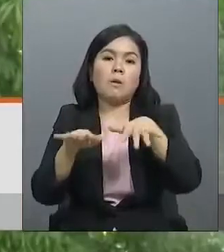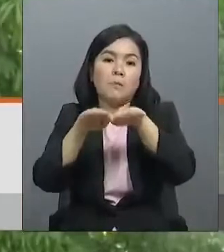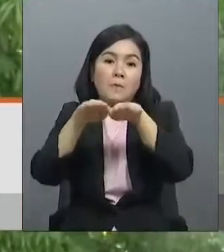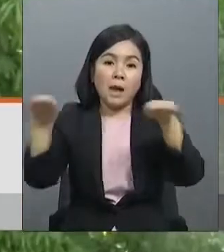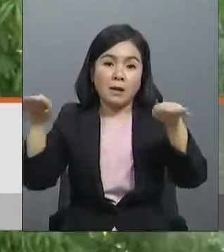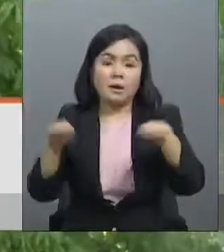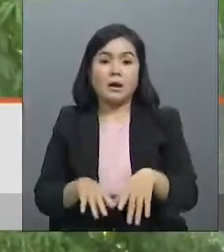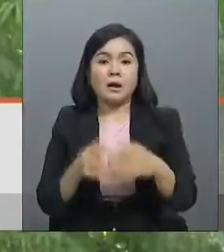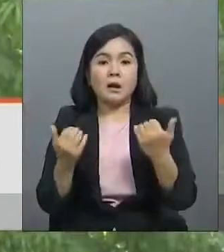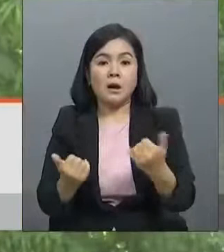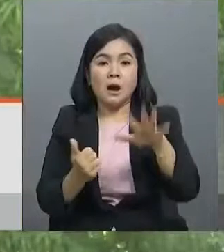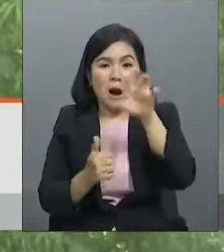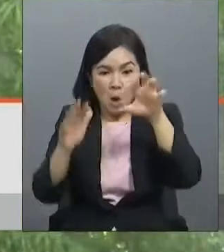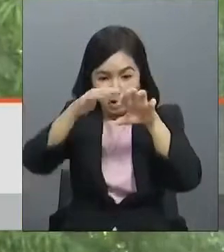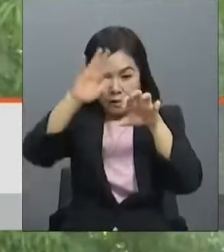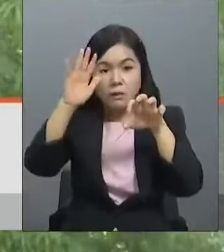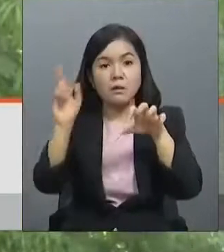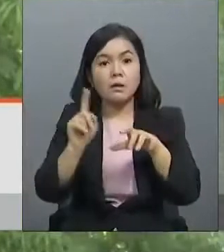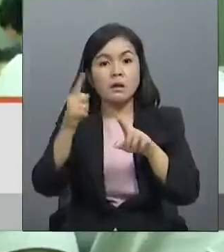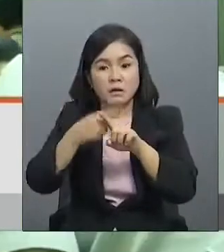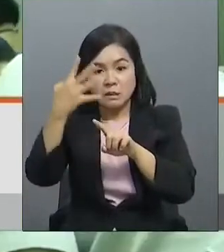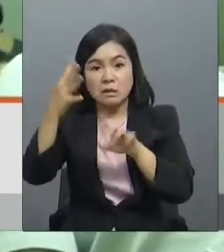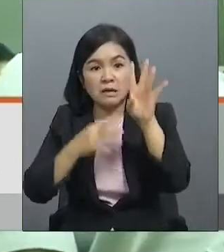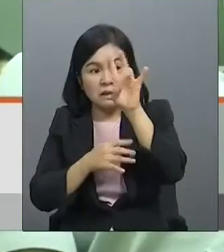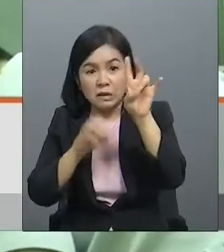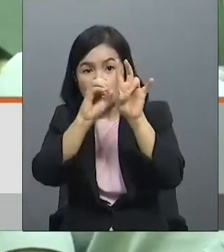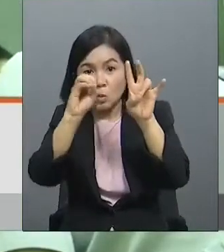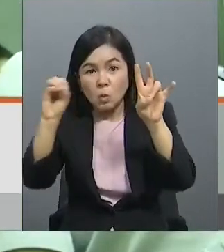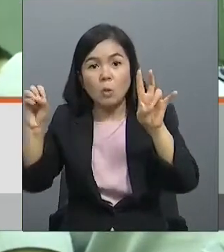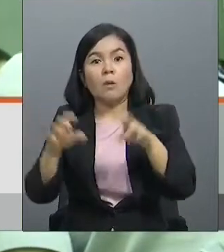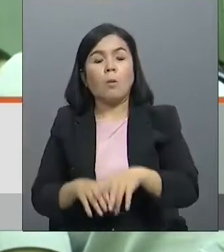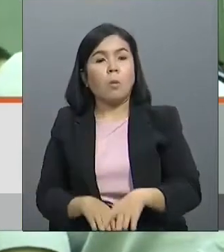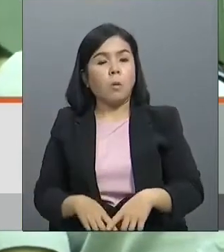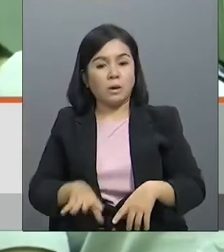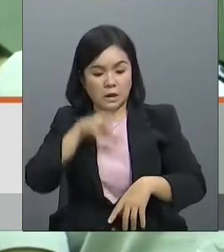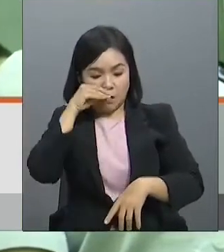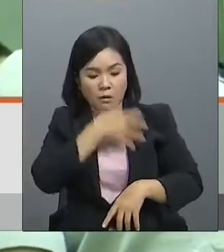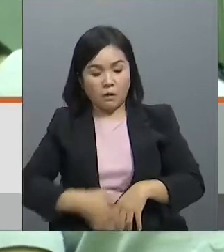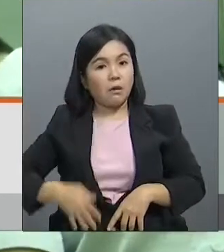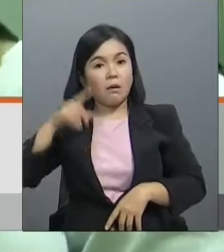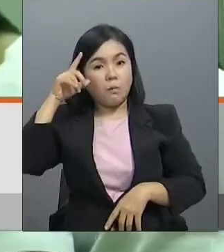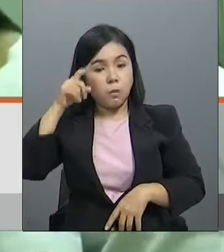ก์เมตรในเดือนเมษายนซึ่งอยู่ในระดับที่เป็นอันตรายต่อสุขภาพ